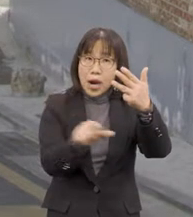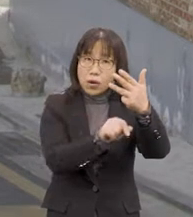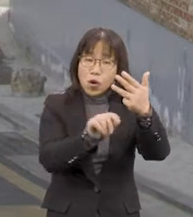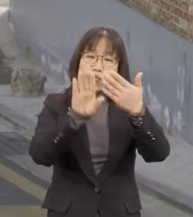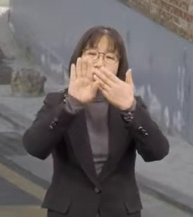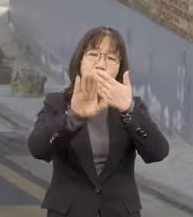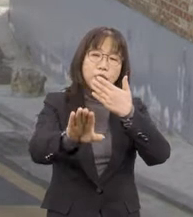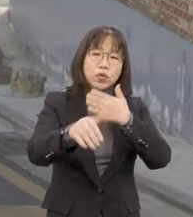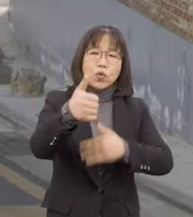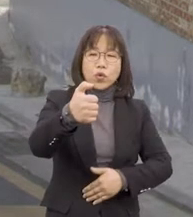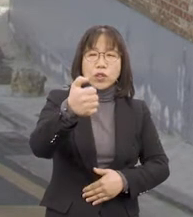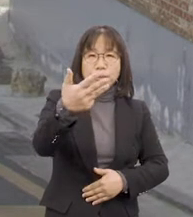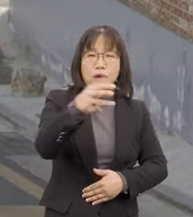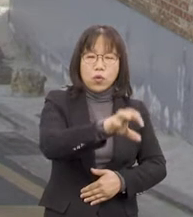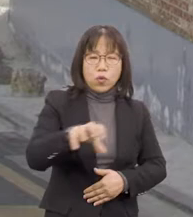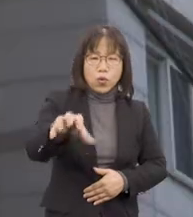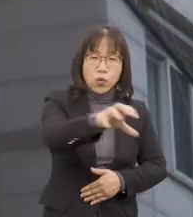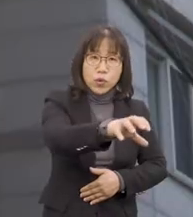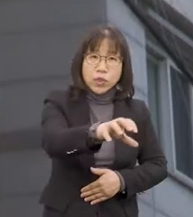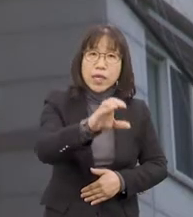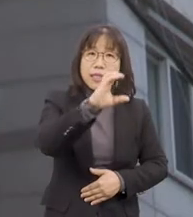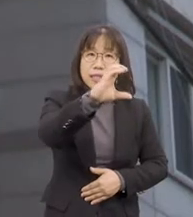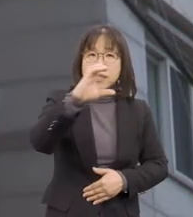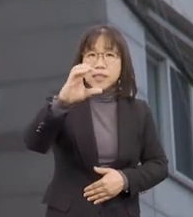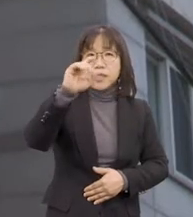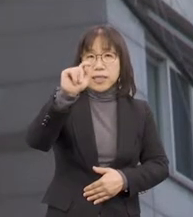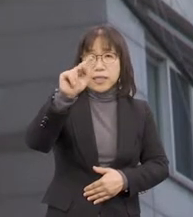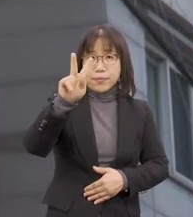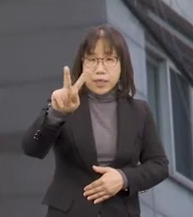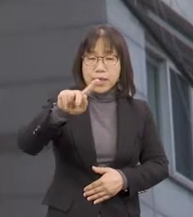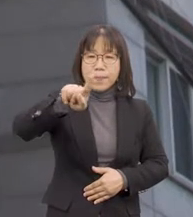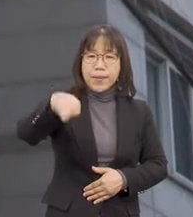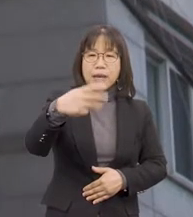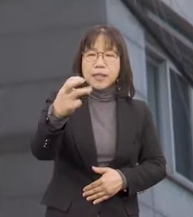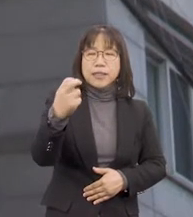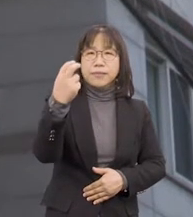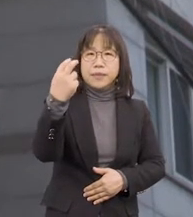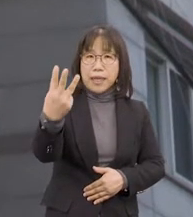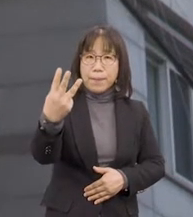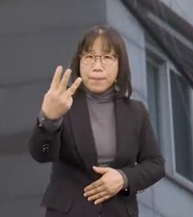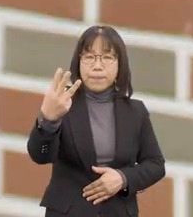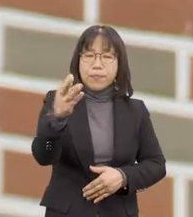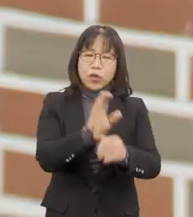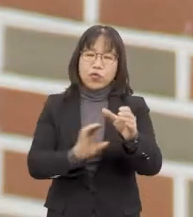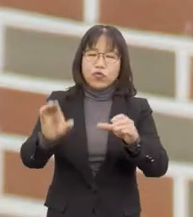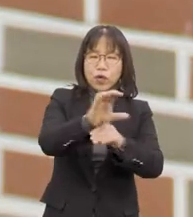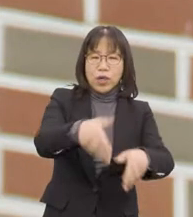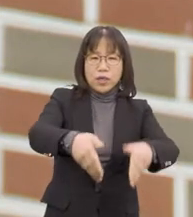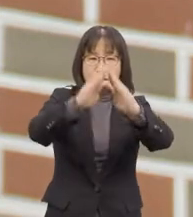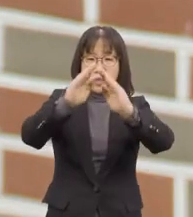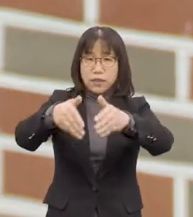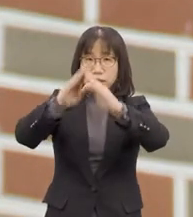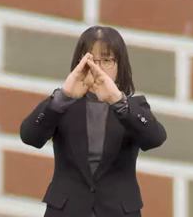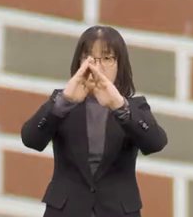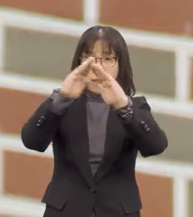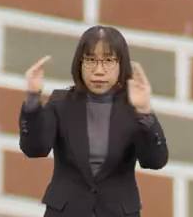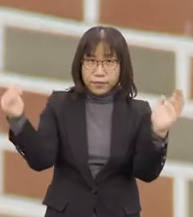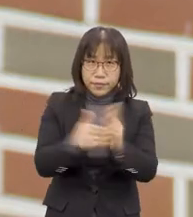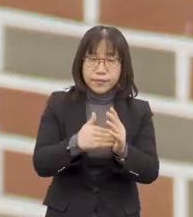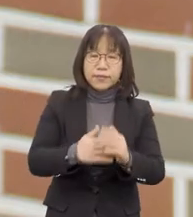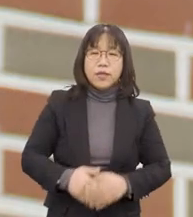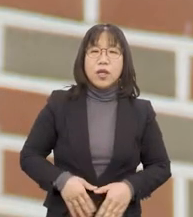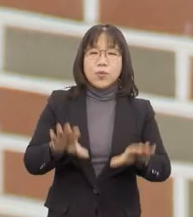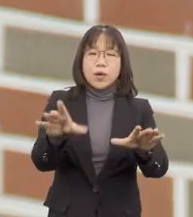지난해 8월 이후 지역 내 58개소에 고화질 CCTV 카메라 123대가 신규로 추가